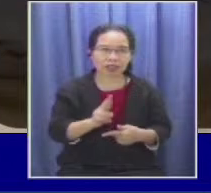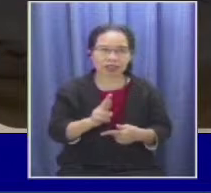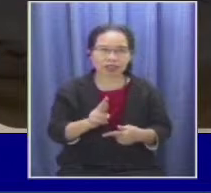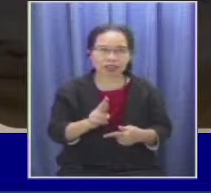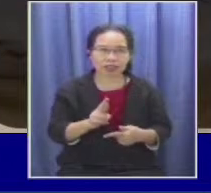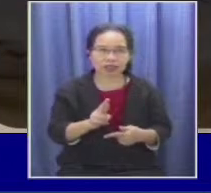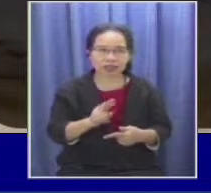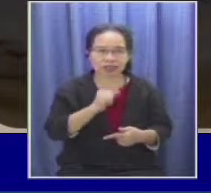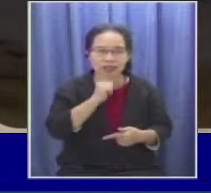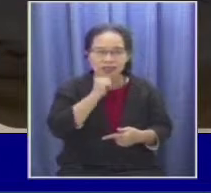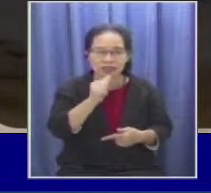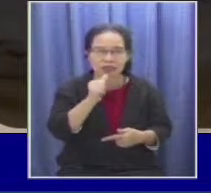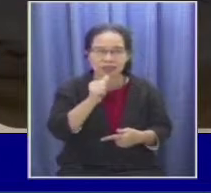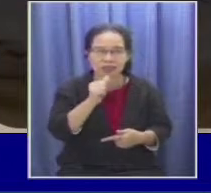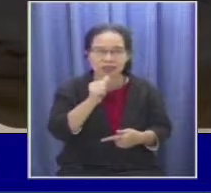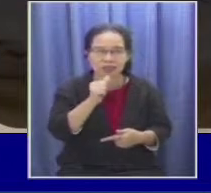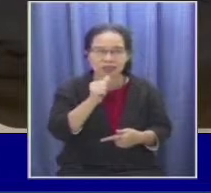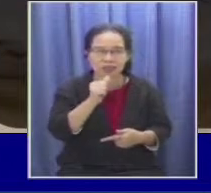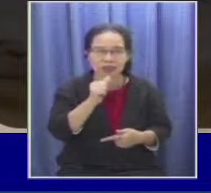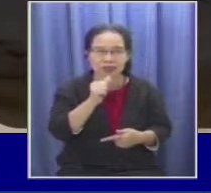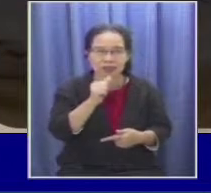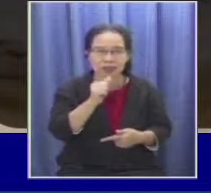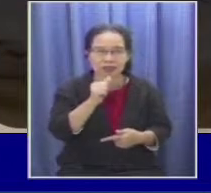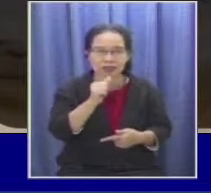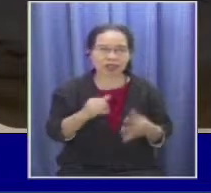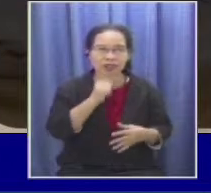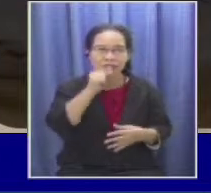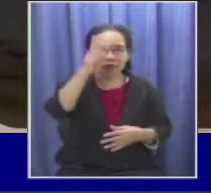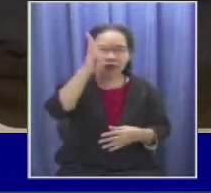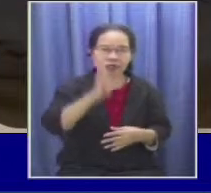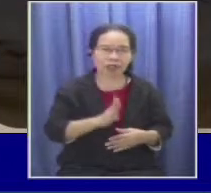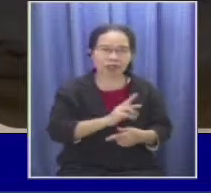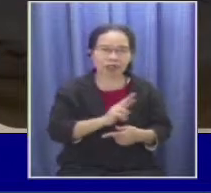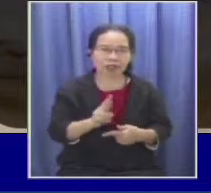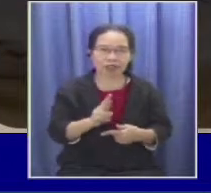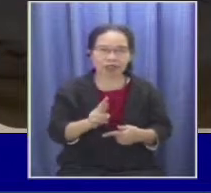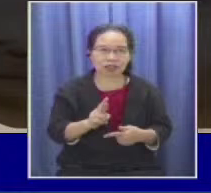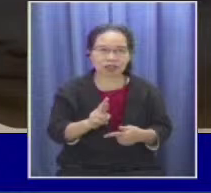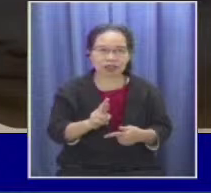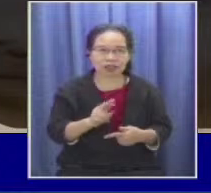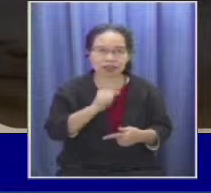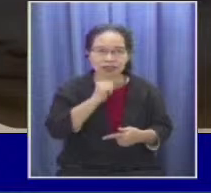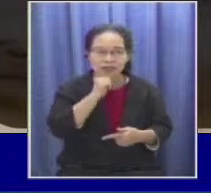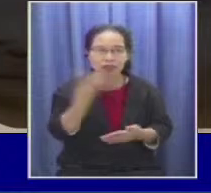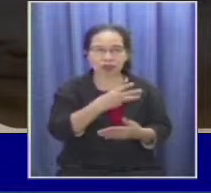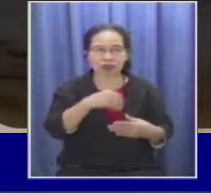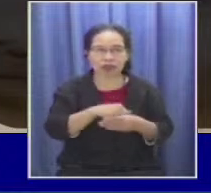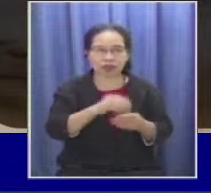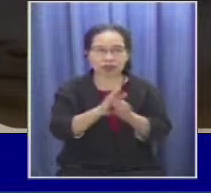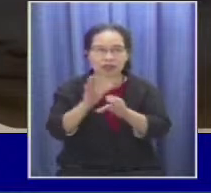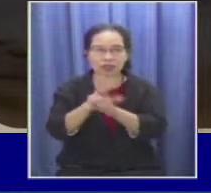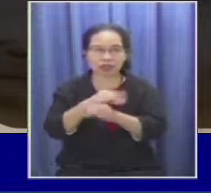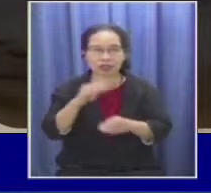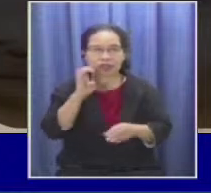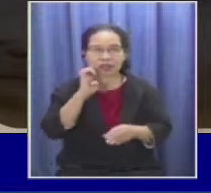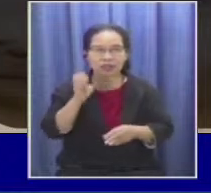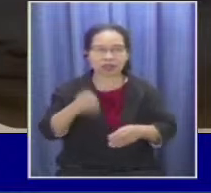Otemufuo bitena kuro bi mu a onsuro wo Nyankopon nanso onfere nipa